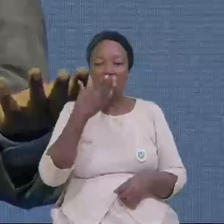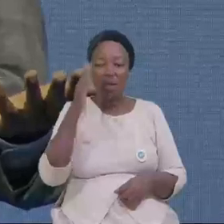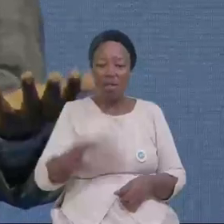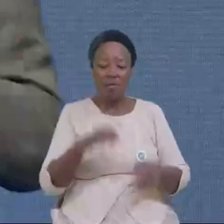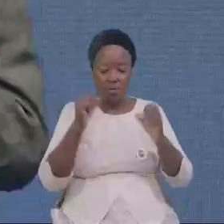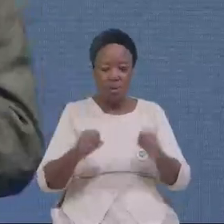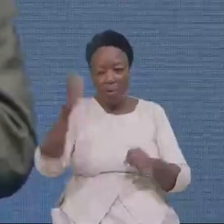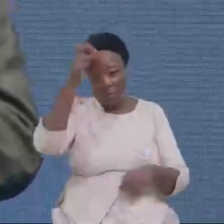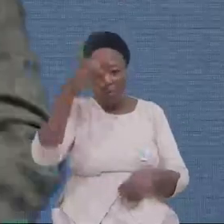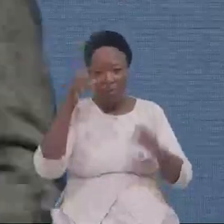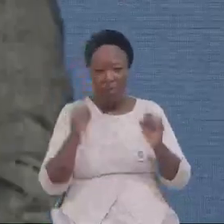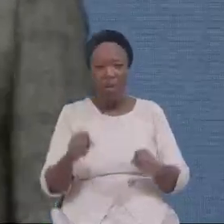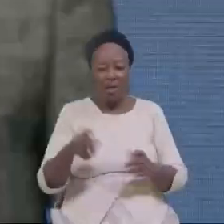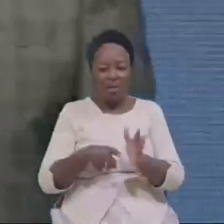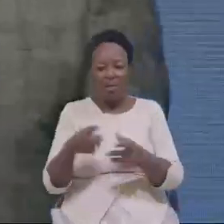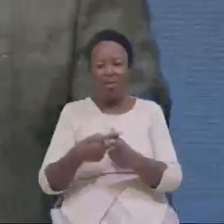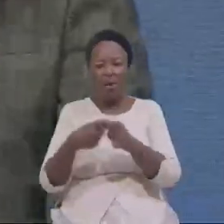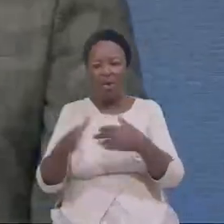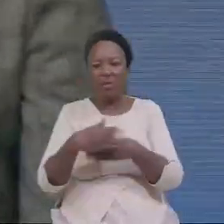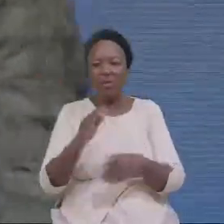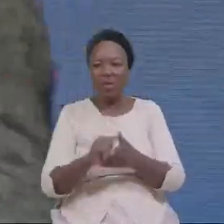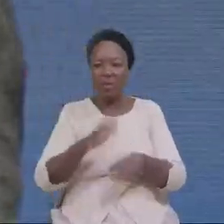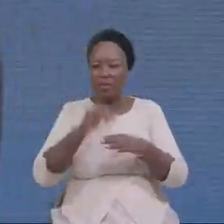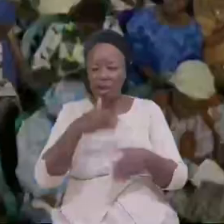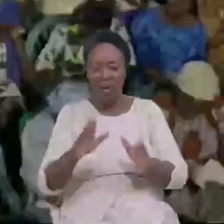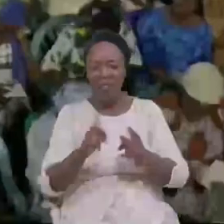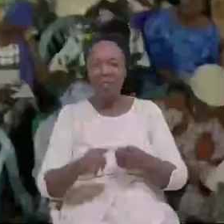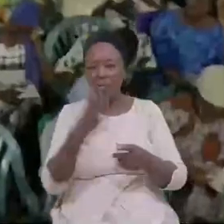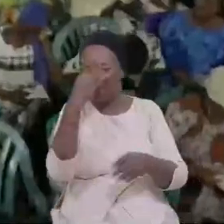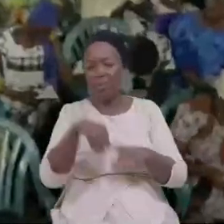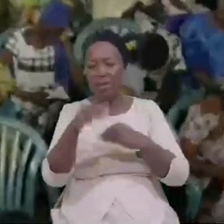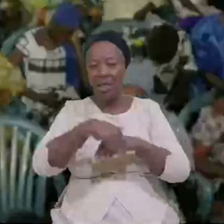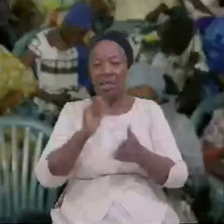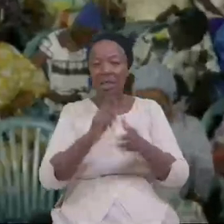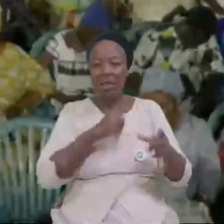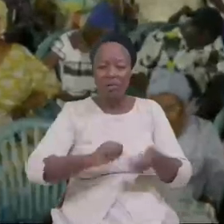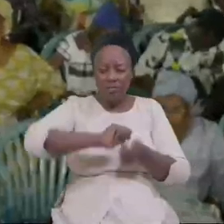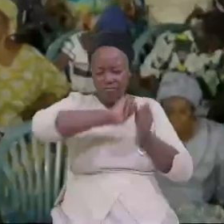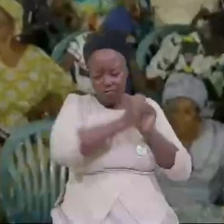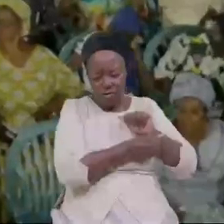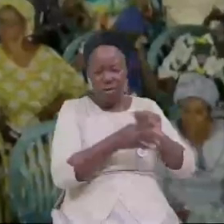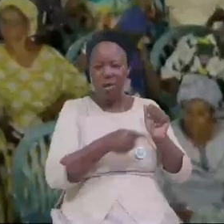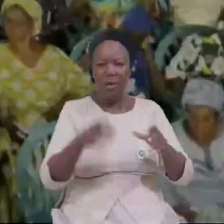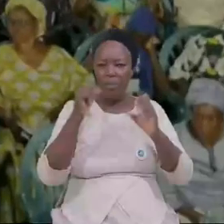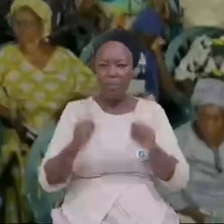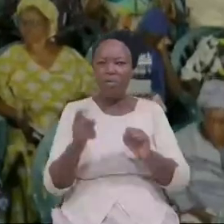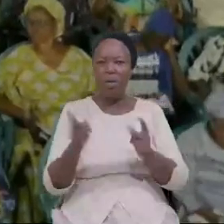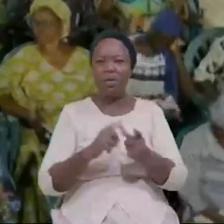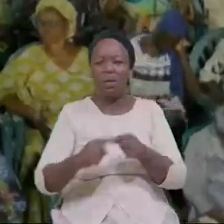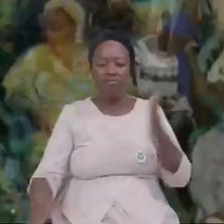ne te permettent pas de dormir dans la nuit, que Dieu va les détruire et détruire leur puissance. Il va chasser